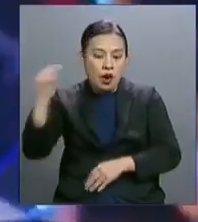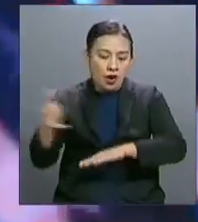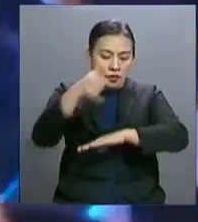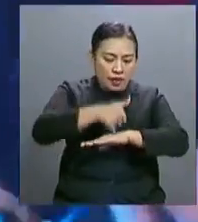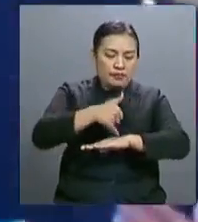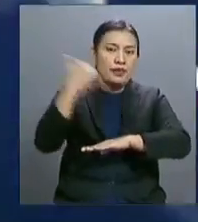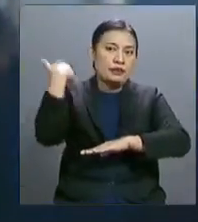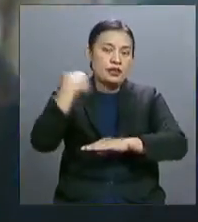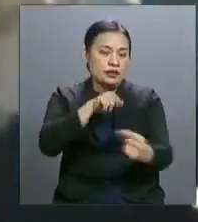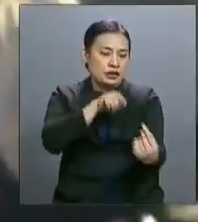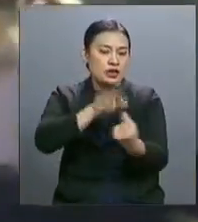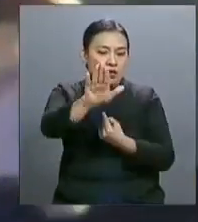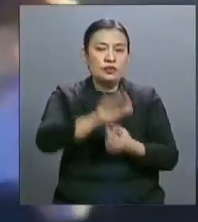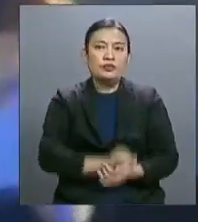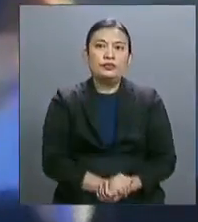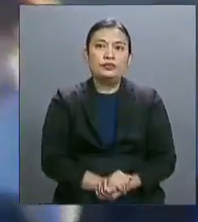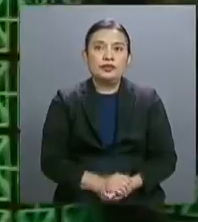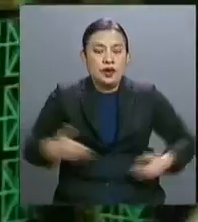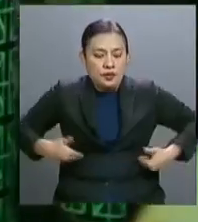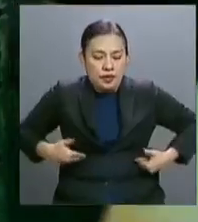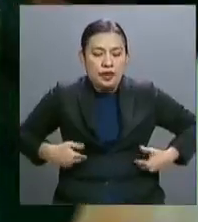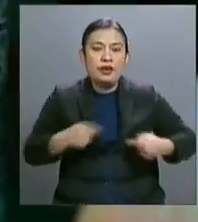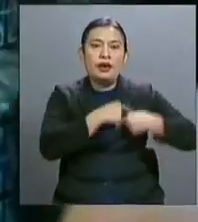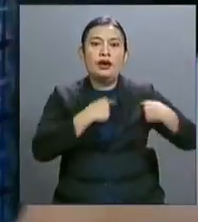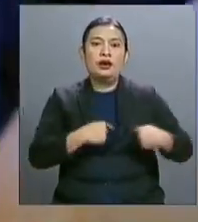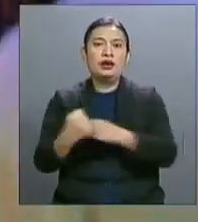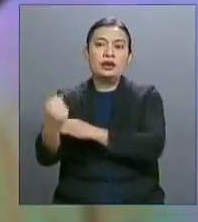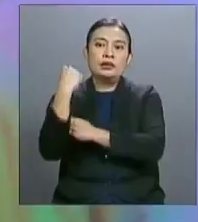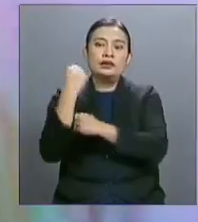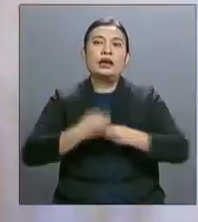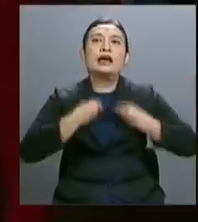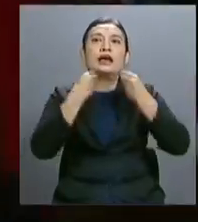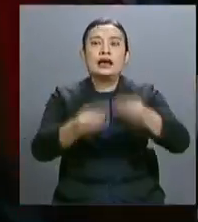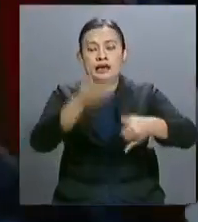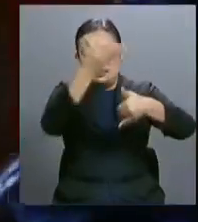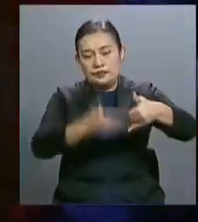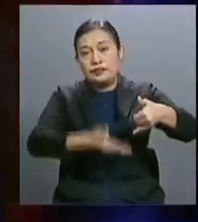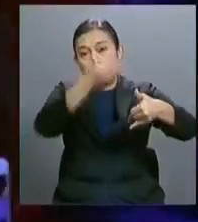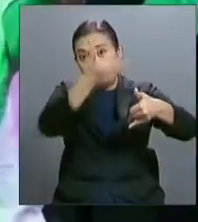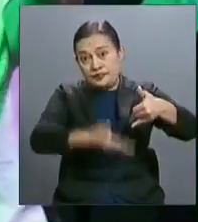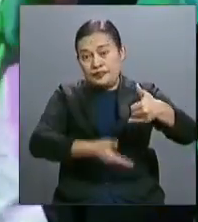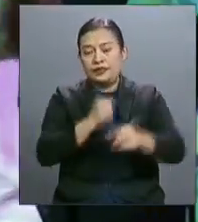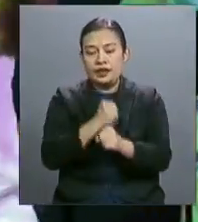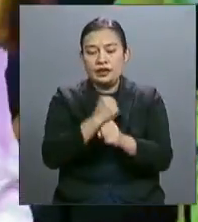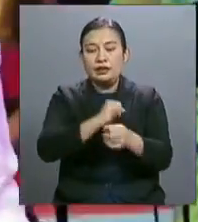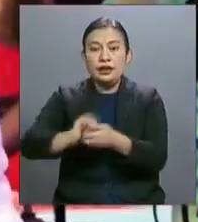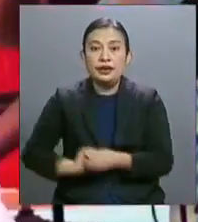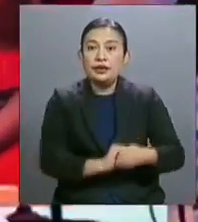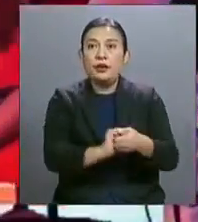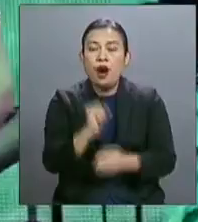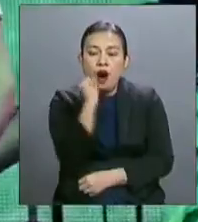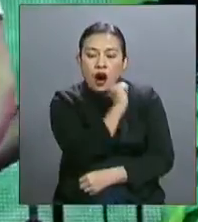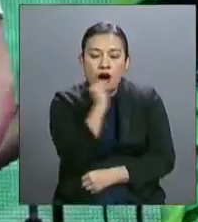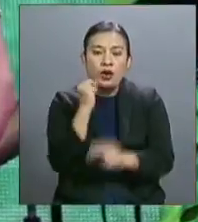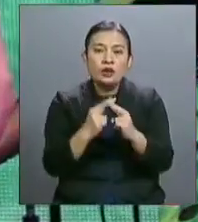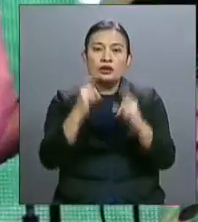พาะไม่เพียงเพราะเชื่อว่าเสียงหัวเราะจะเป็นกำลังใจอย่างดีให้กับตลกวัยเกษียณหากการทำงานร่วมกันยังทำให้นักร้องดังได้โอก